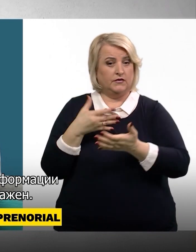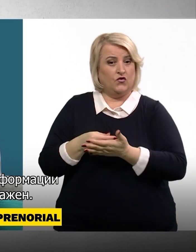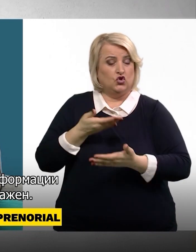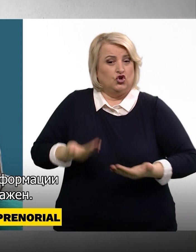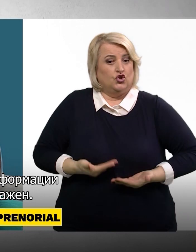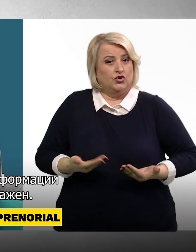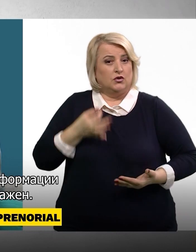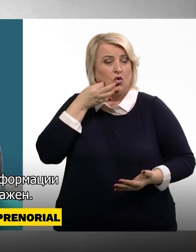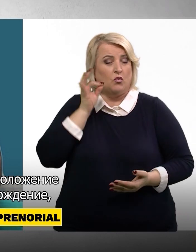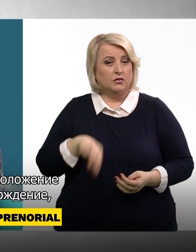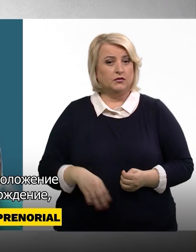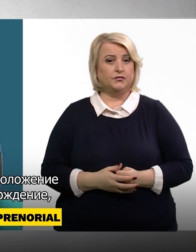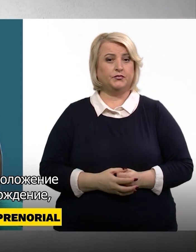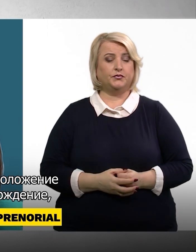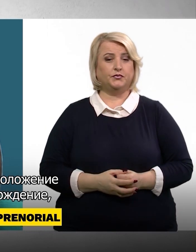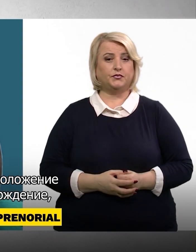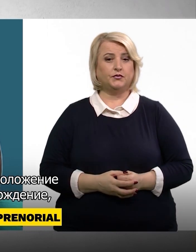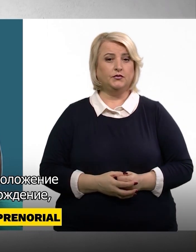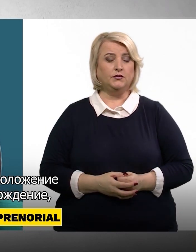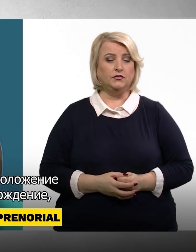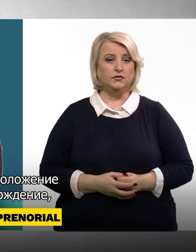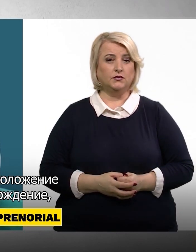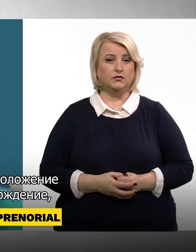teren, experiențial. Și atunci